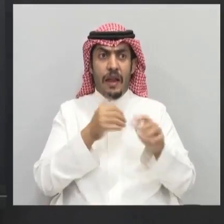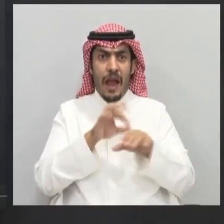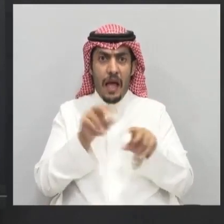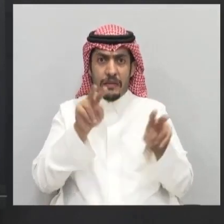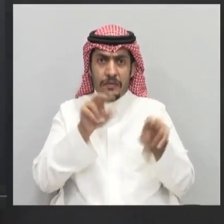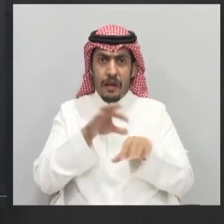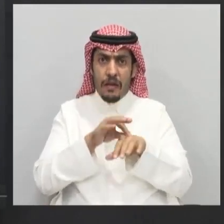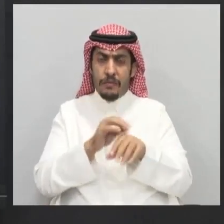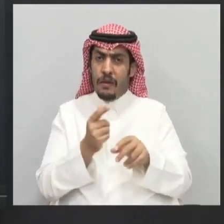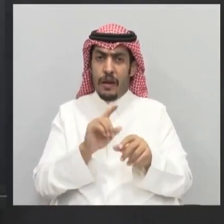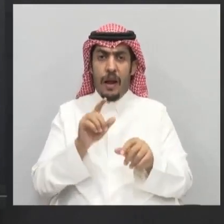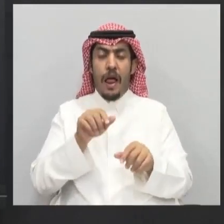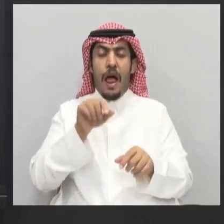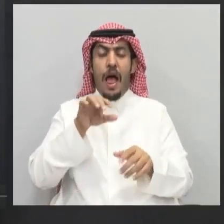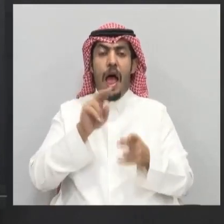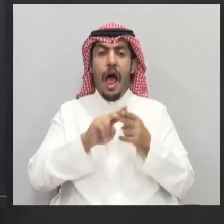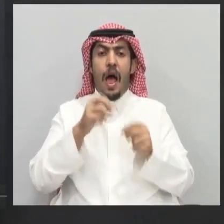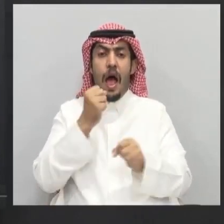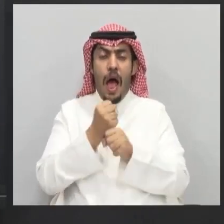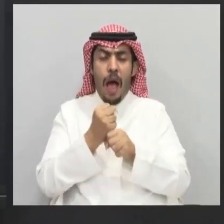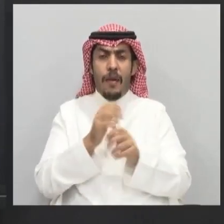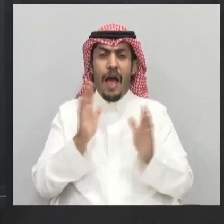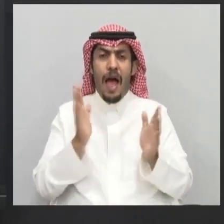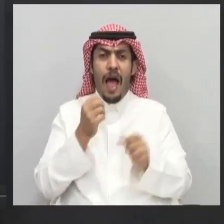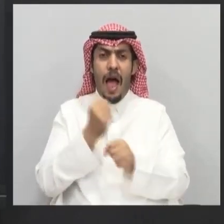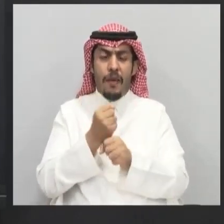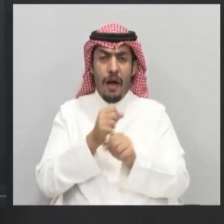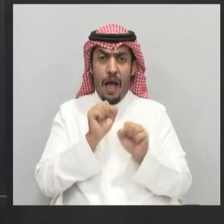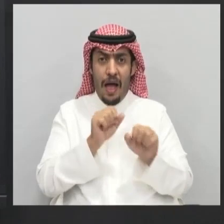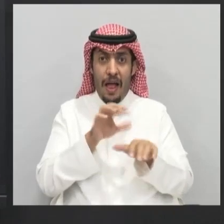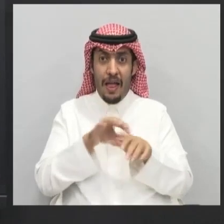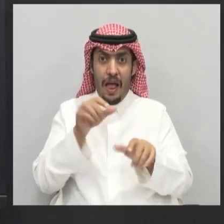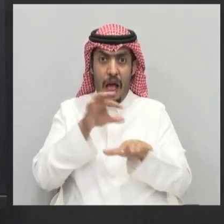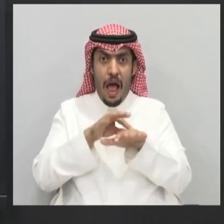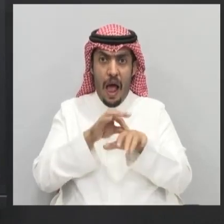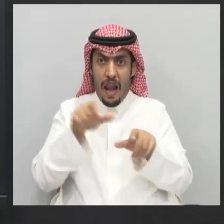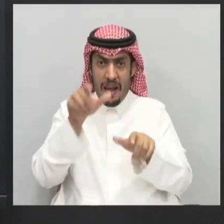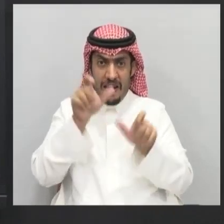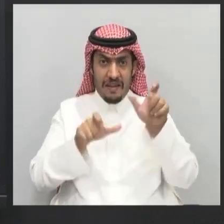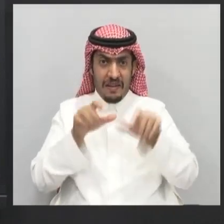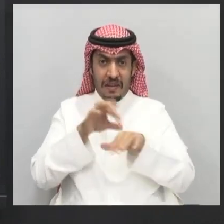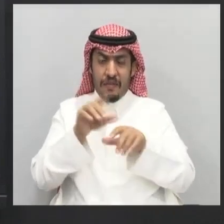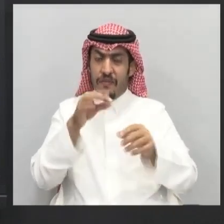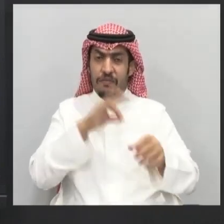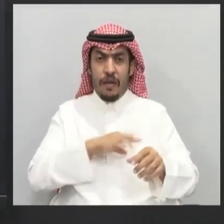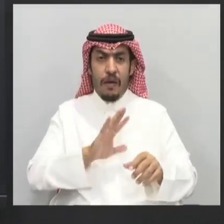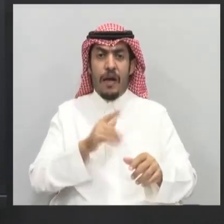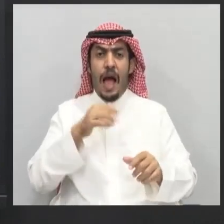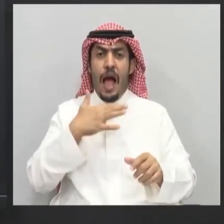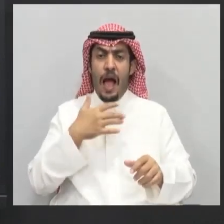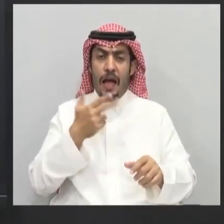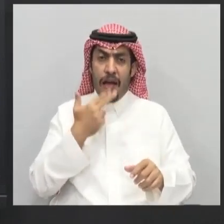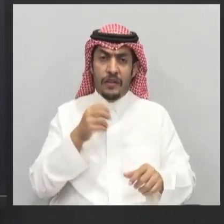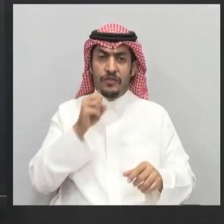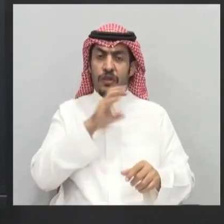طيب ما الحل الحل ان اعمل وانا اعرف اعرف ان هؤلاء الخلق لا ينفع او يضروني